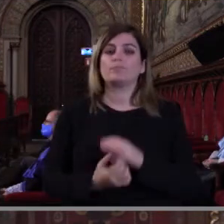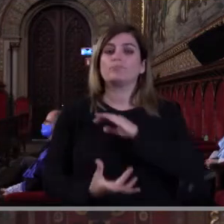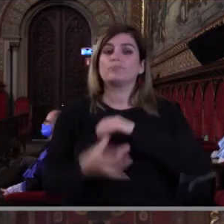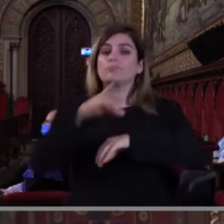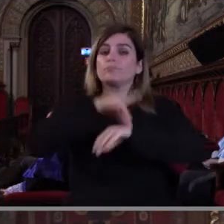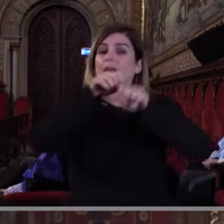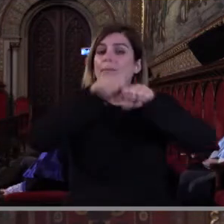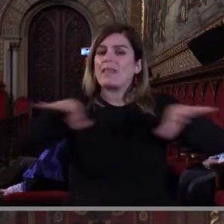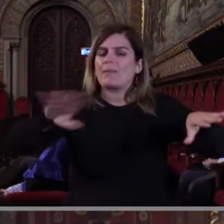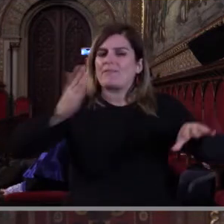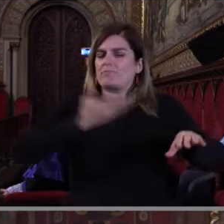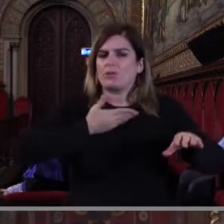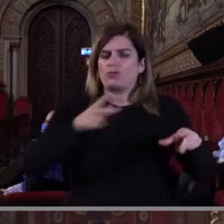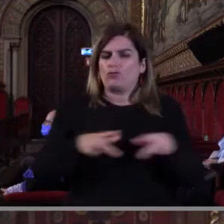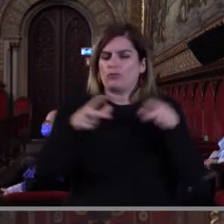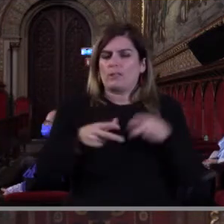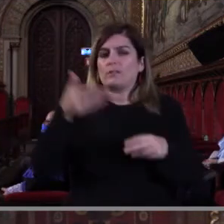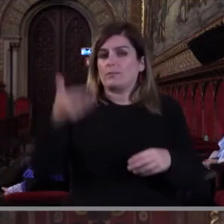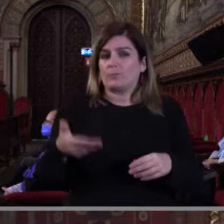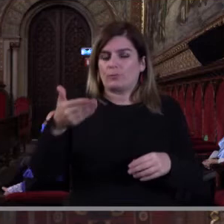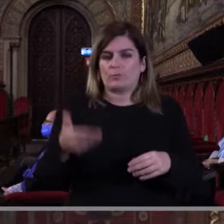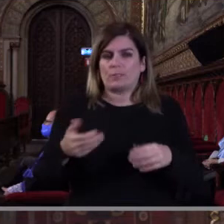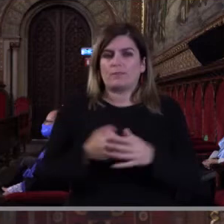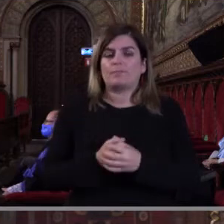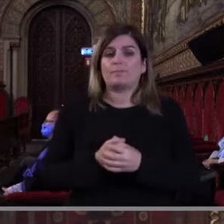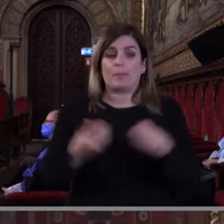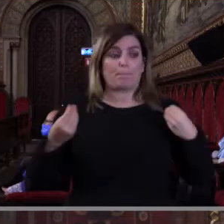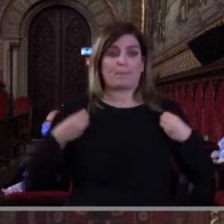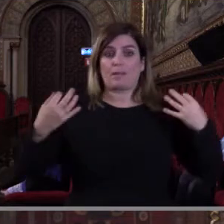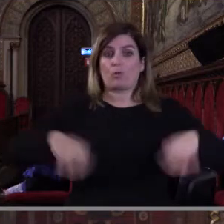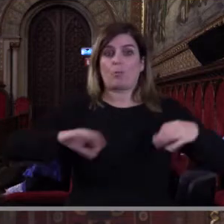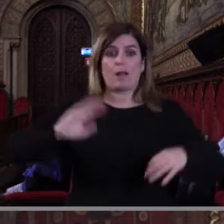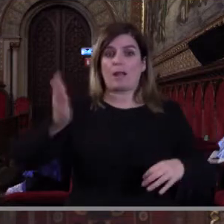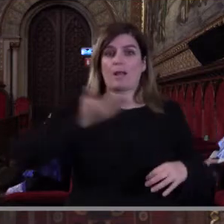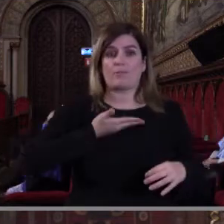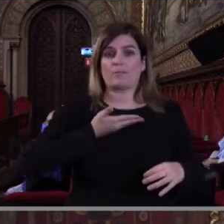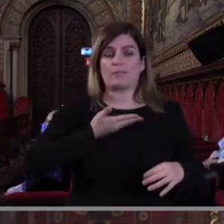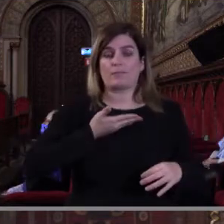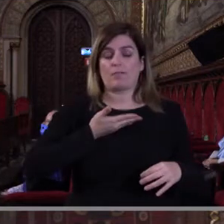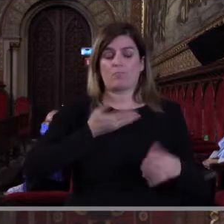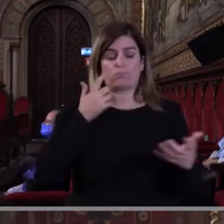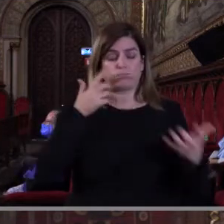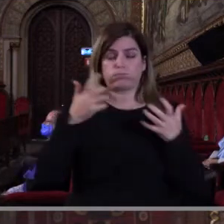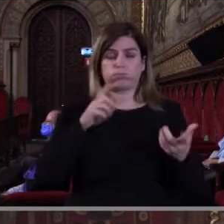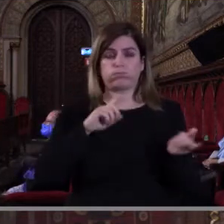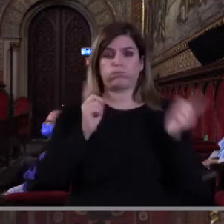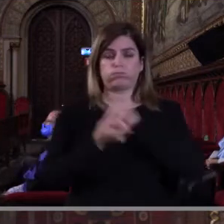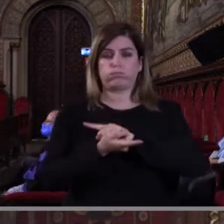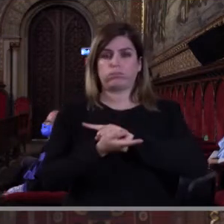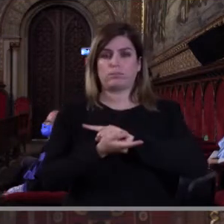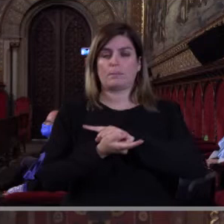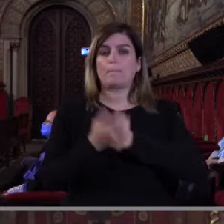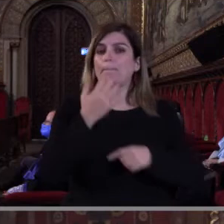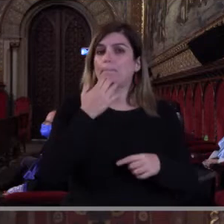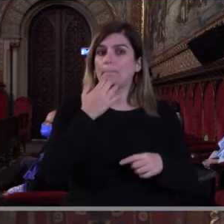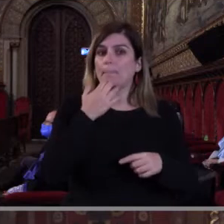tenir conseqüències socials molt importants. La vida normal dels ciutadans es va veure forçament trasbalsada. Així, per